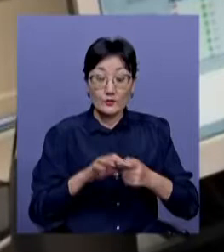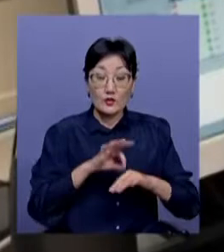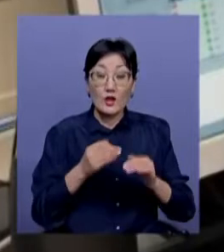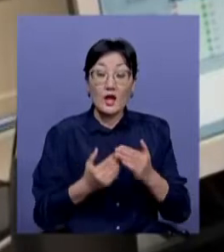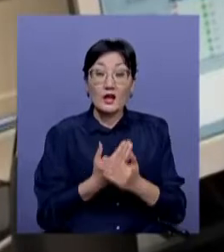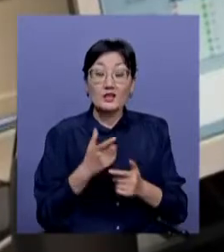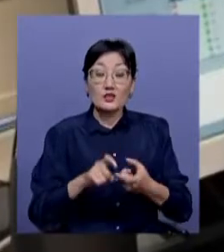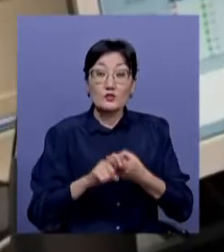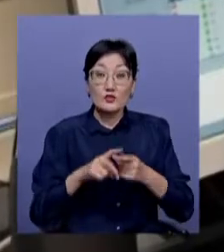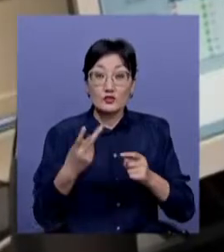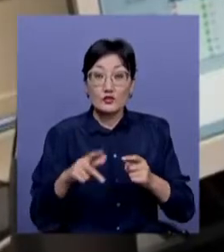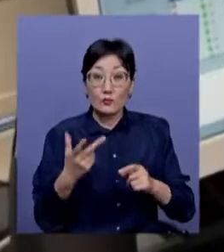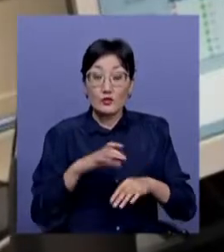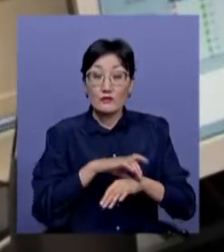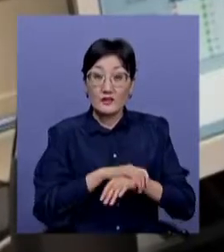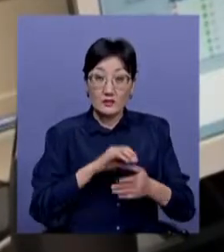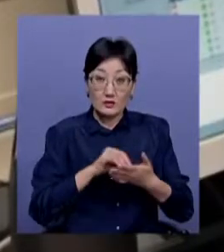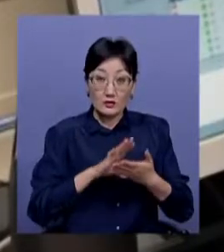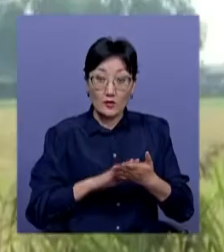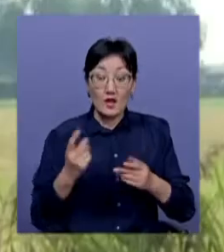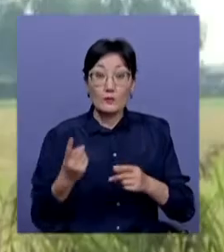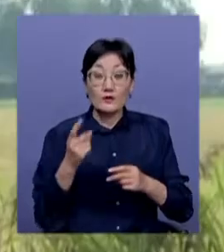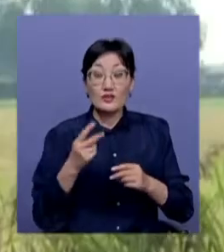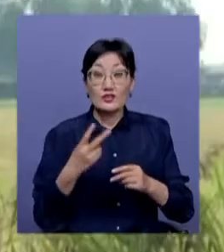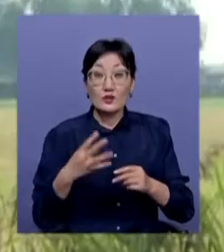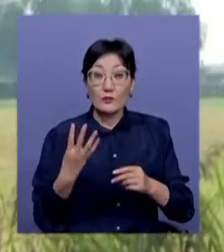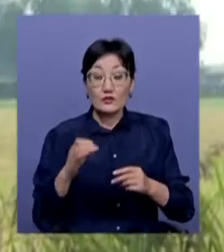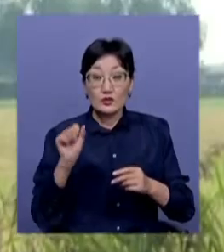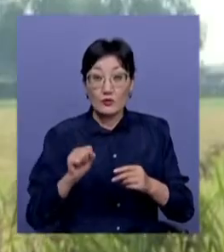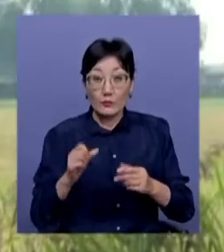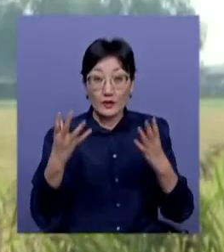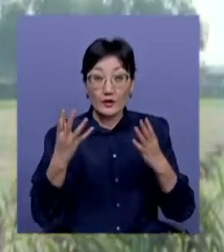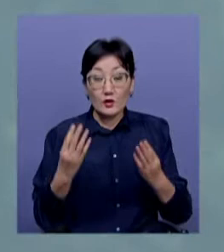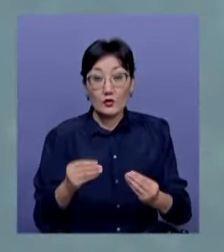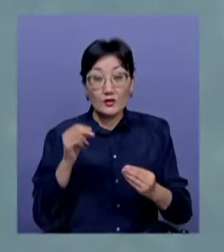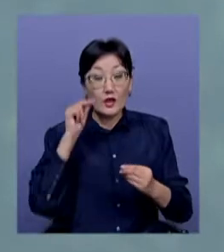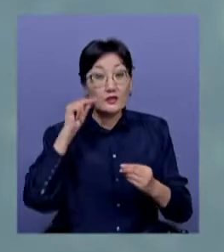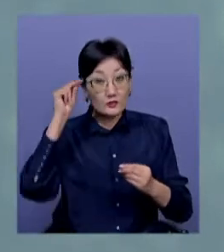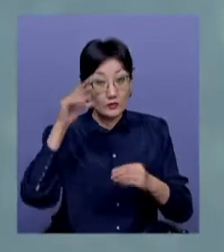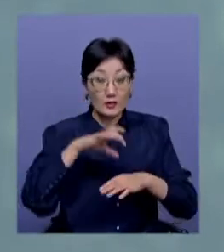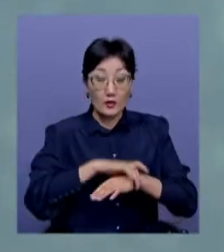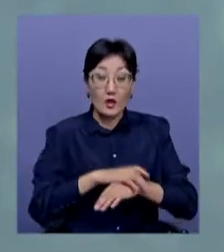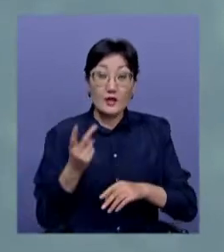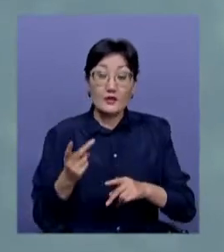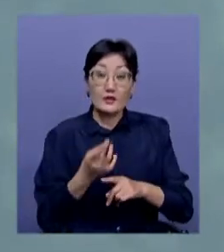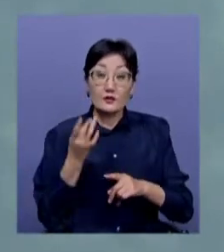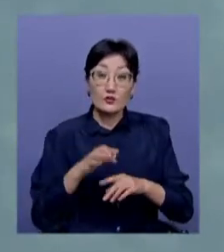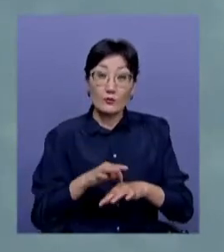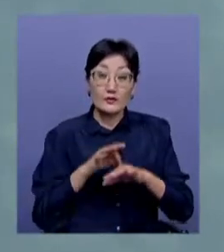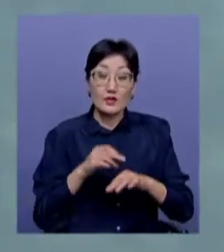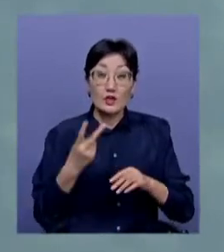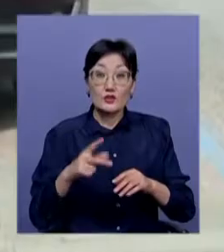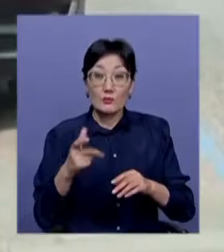жұқтырудың 23 жағдайы тіркелген. Алғашқысы 24 тамызда Гонконгте анықталды. анықталды. Екінші рет вирус жұқтырған